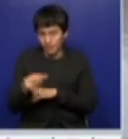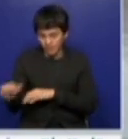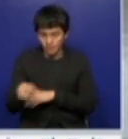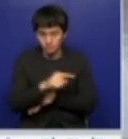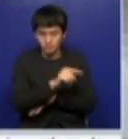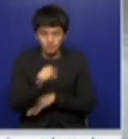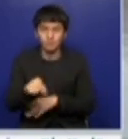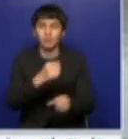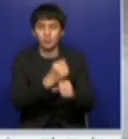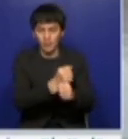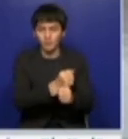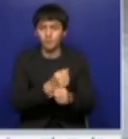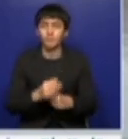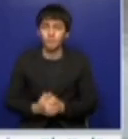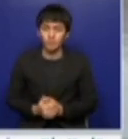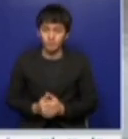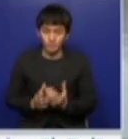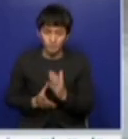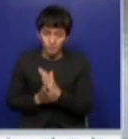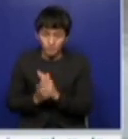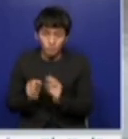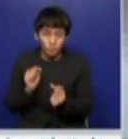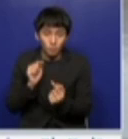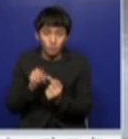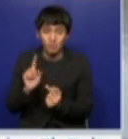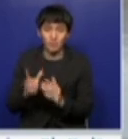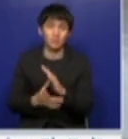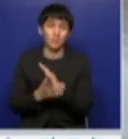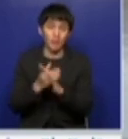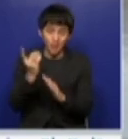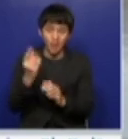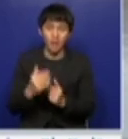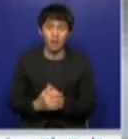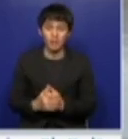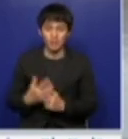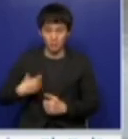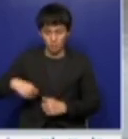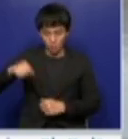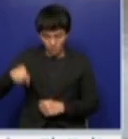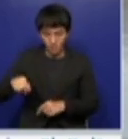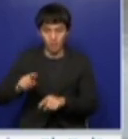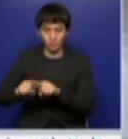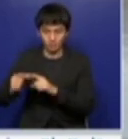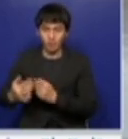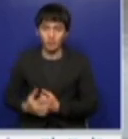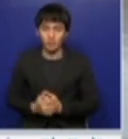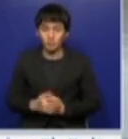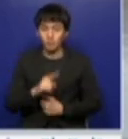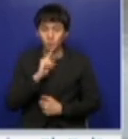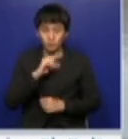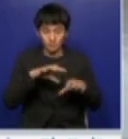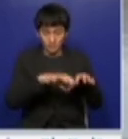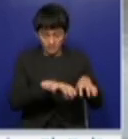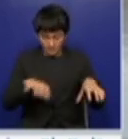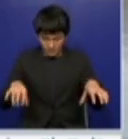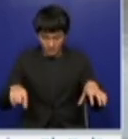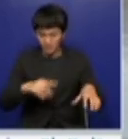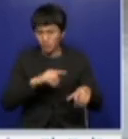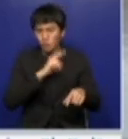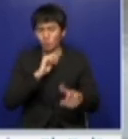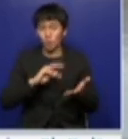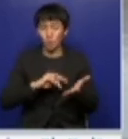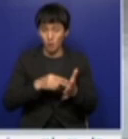ผ่านตุลาการมีเงินองค์กรเหล่านั้นต้องกลับไปดูนะครับท่านทำอะไรให้สา